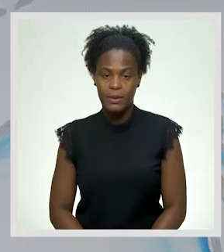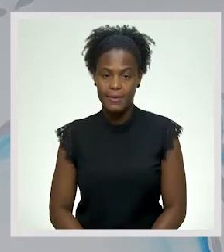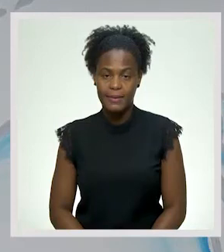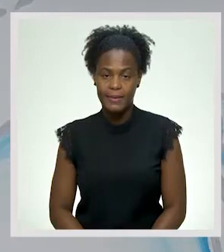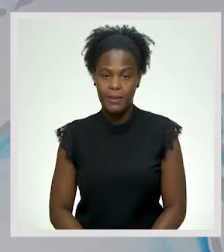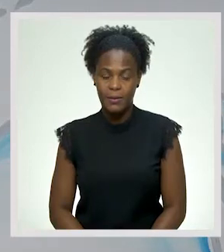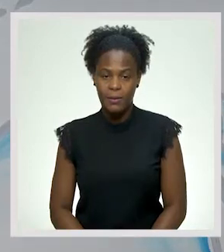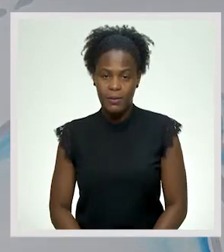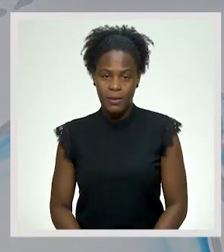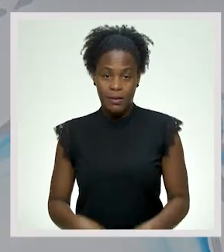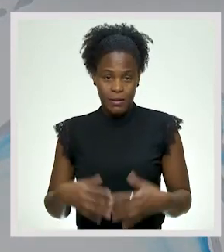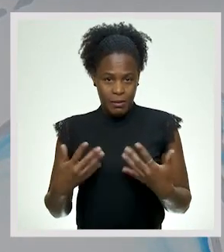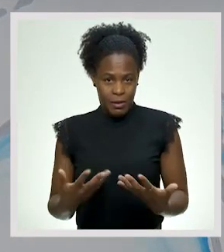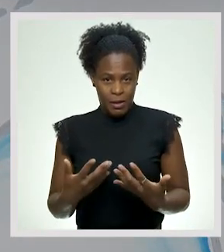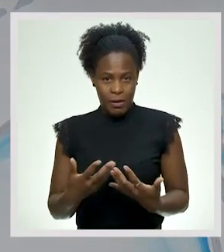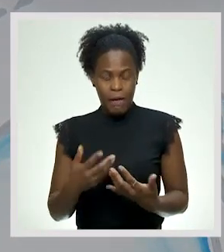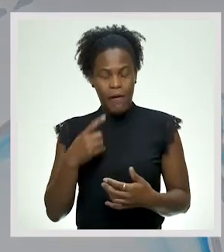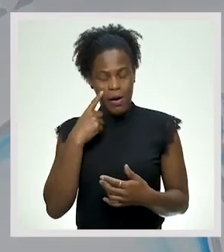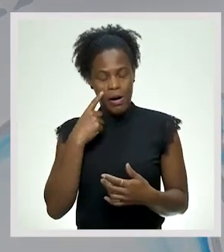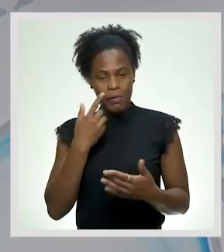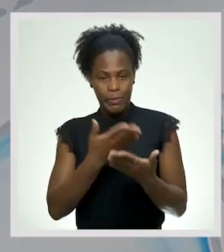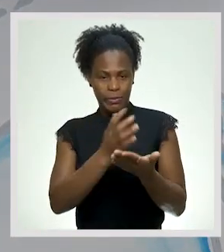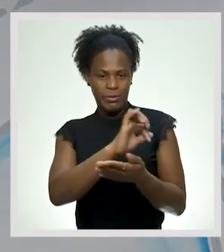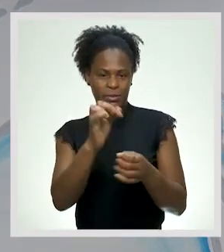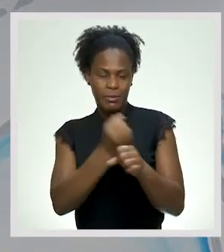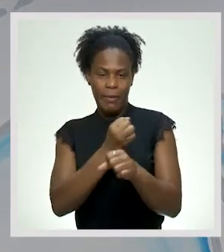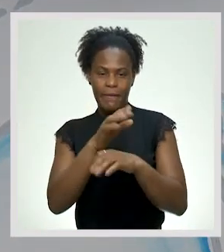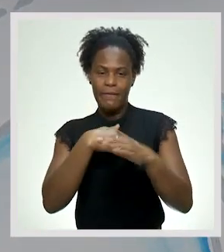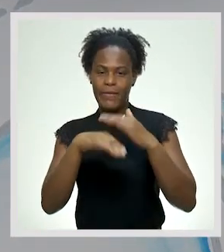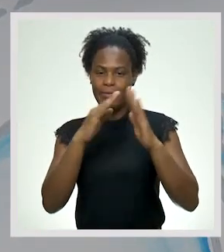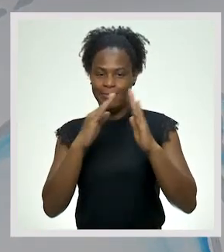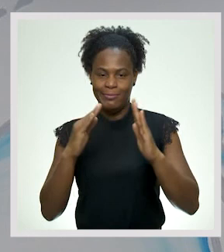Maintenant, je vous ai réservé un petit devoir à faire à la